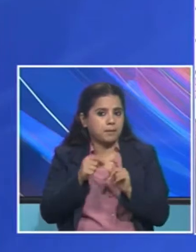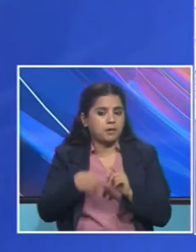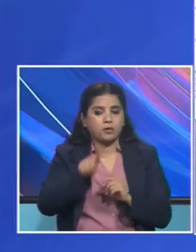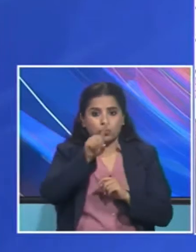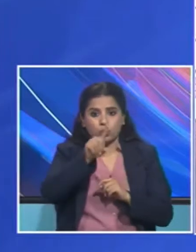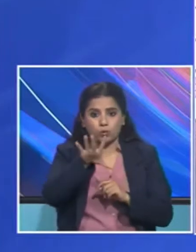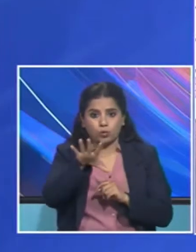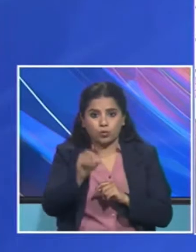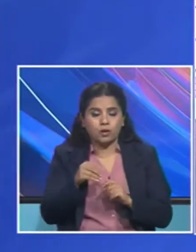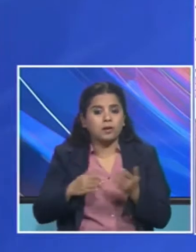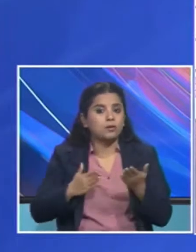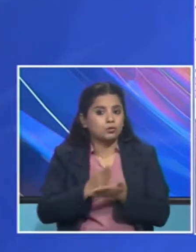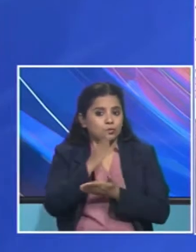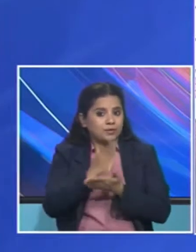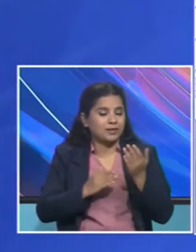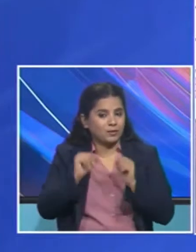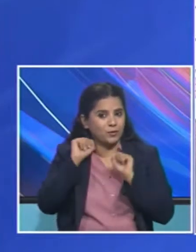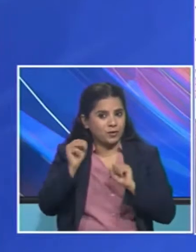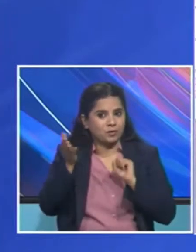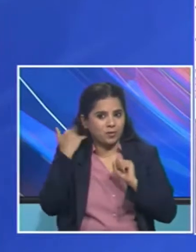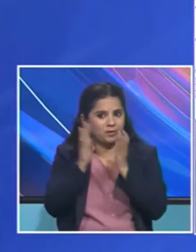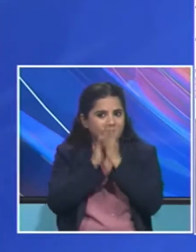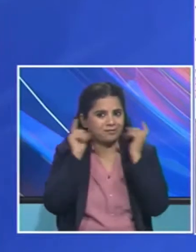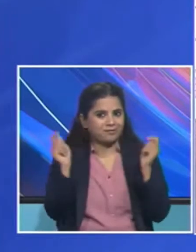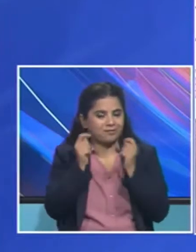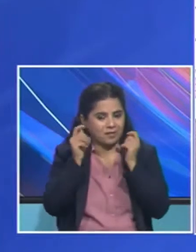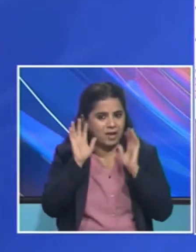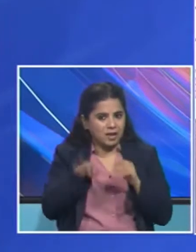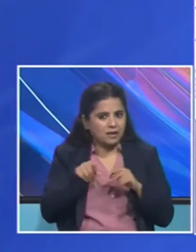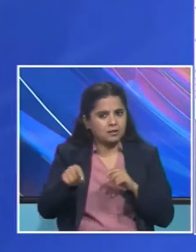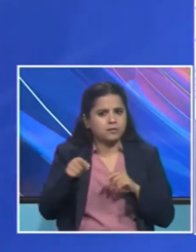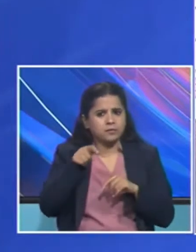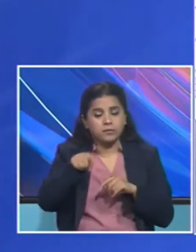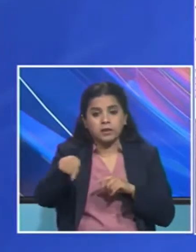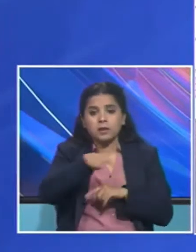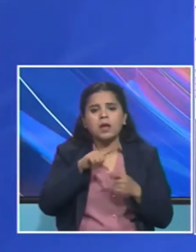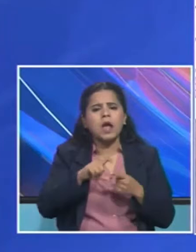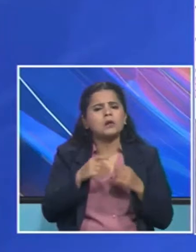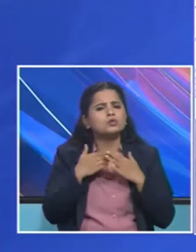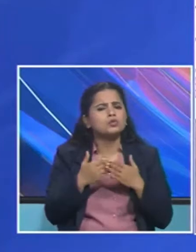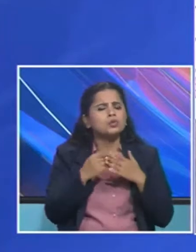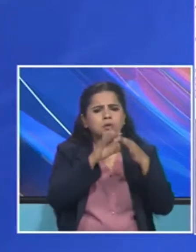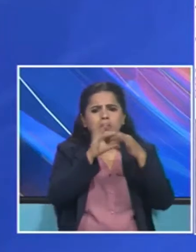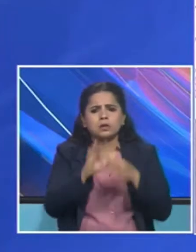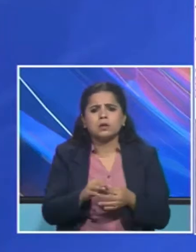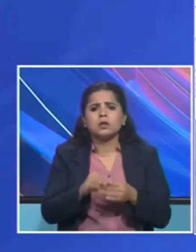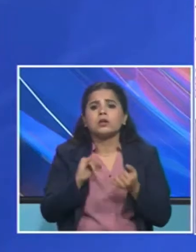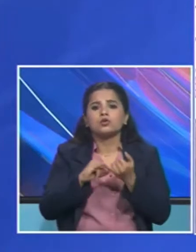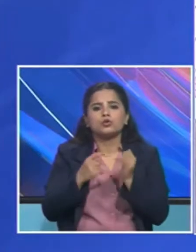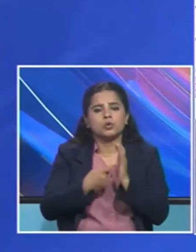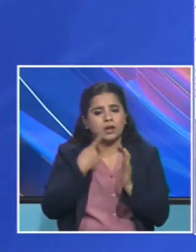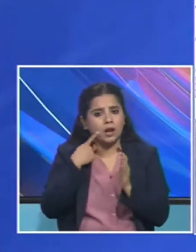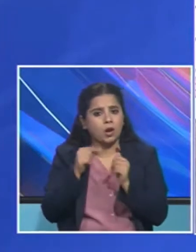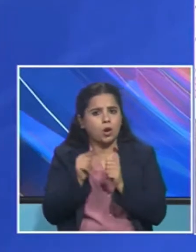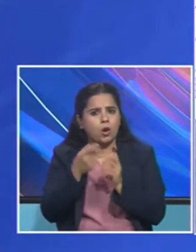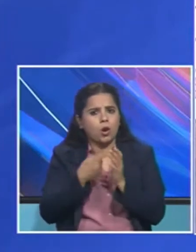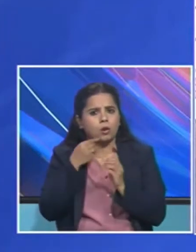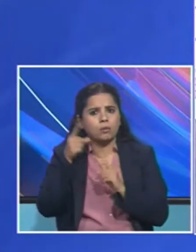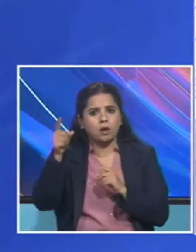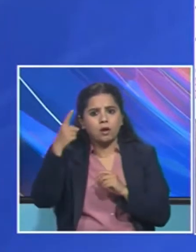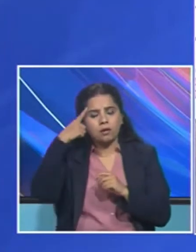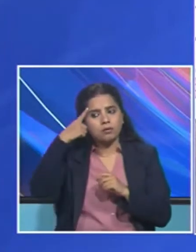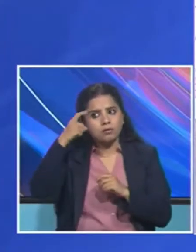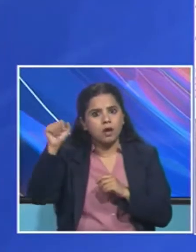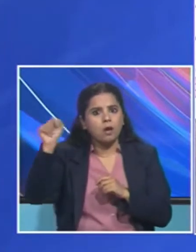150वीं जन्म जयंती मनाई जाएगी। शिक्षा के बारे में श्री अरबिंदो के विचारों ने मुझे